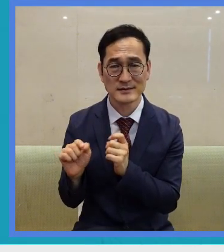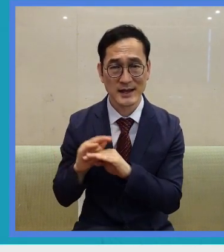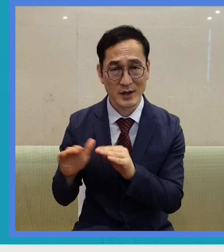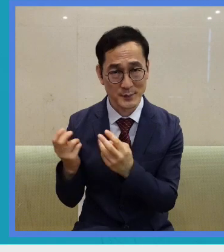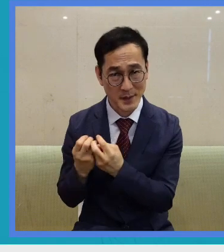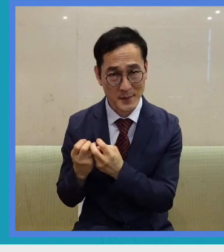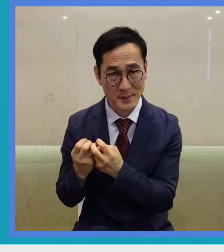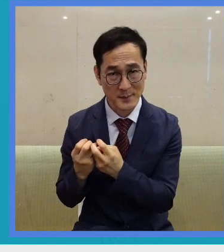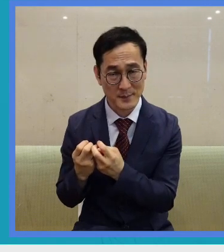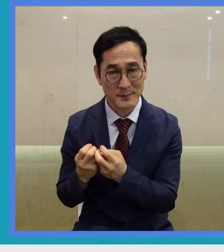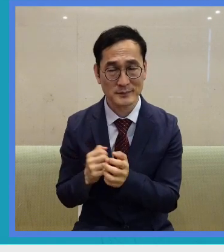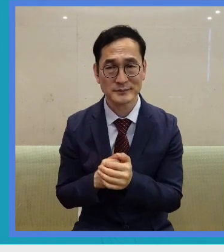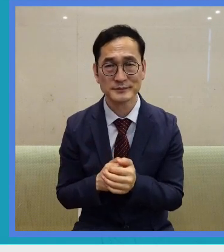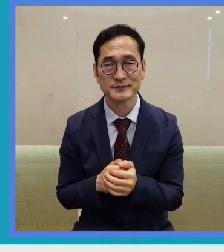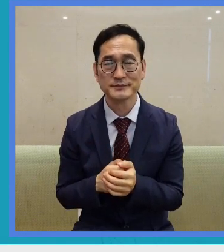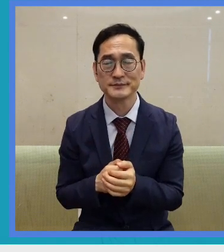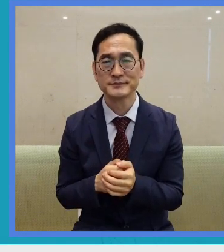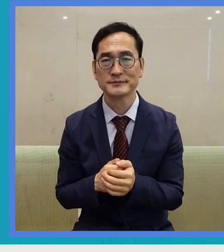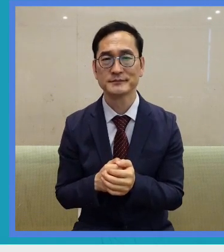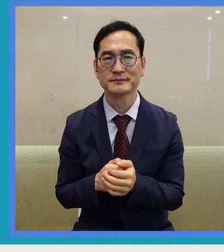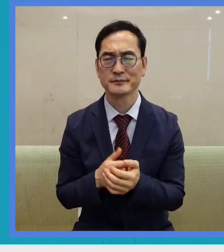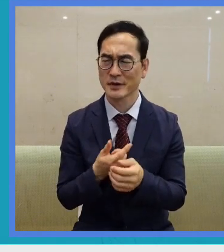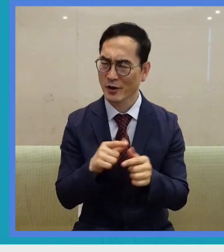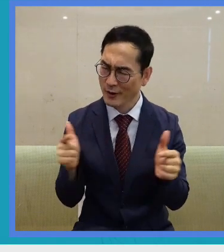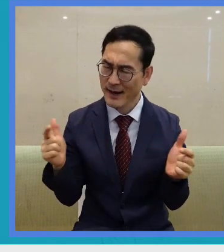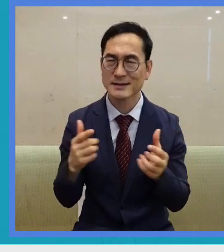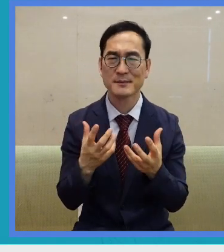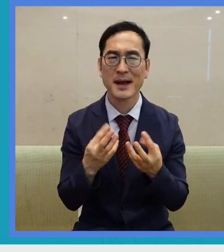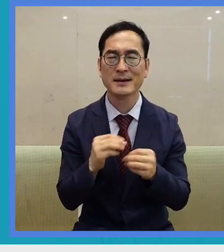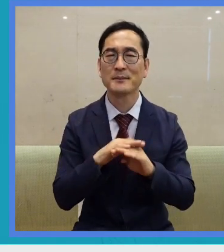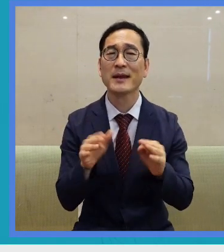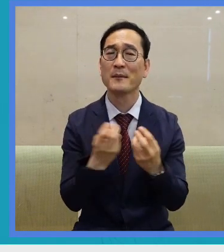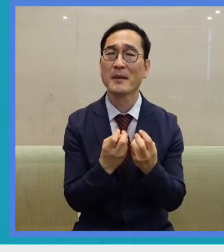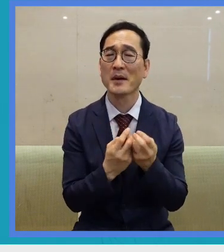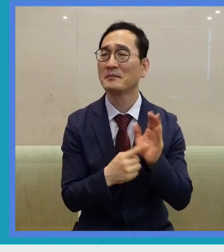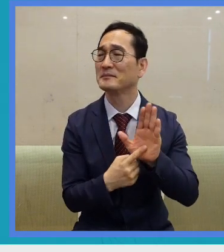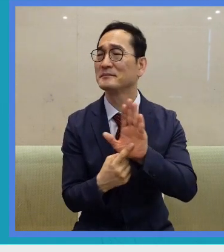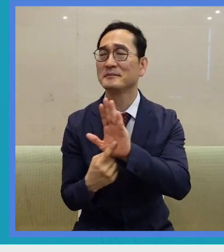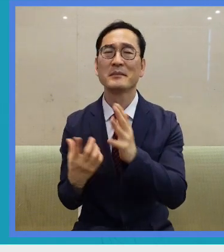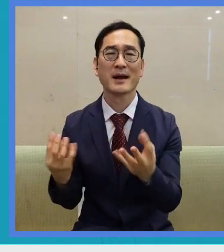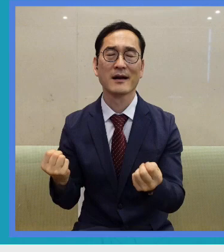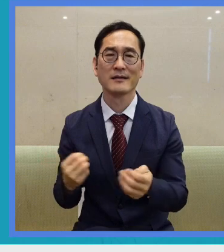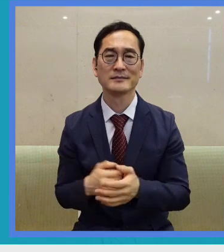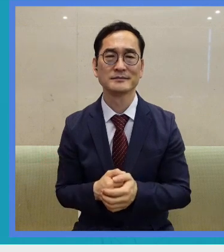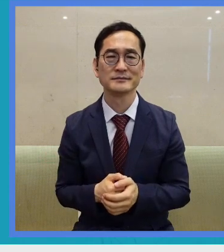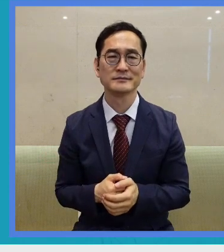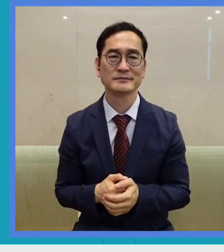그리고 코로나 초기서부터 많은 그런 기관들에서 제시를 해왔습니다. 지금 보시다시피 이렇게